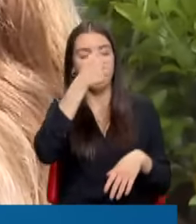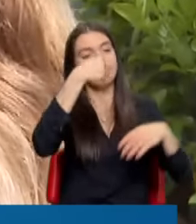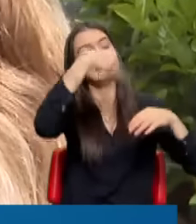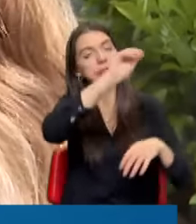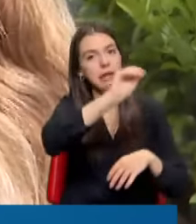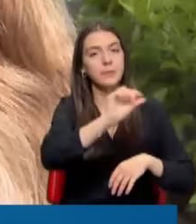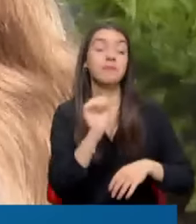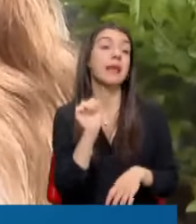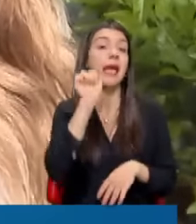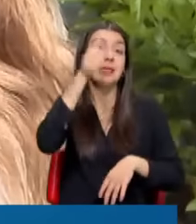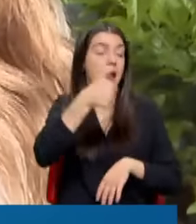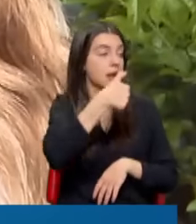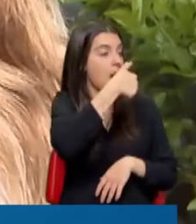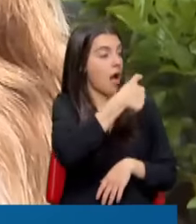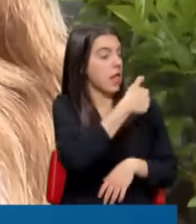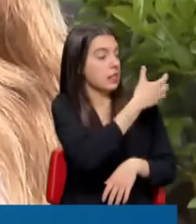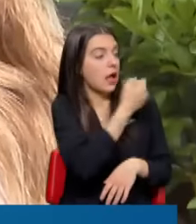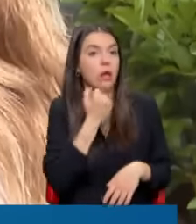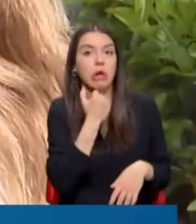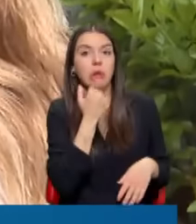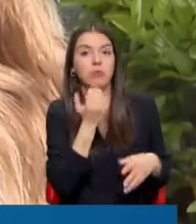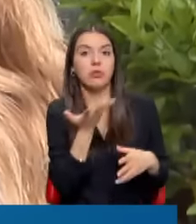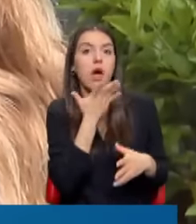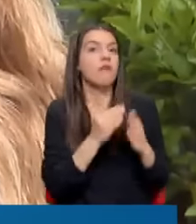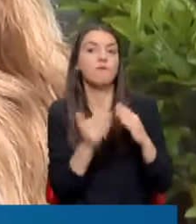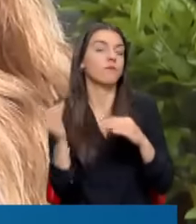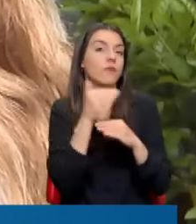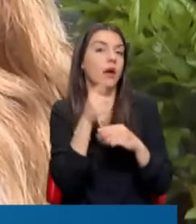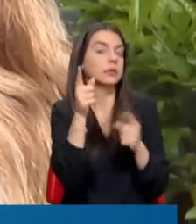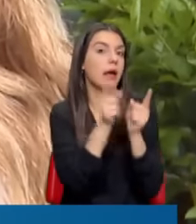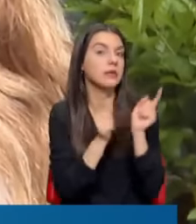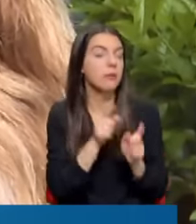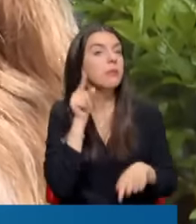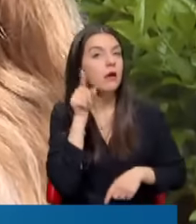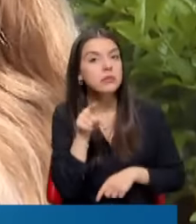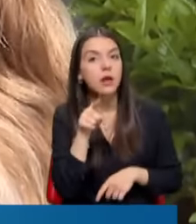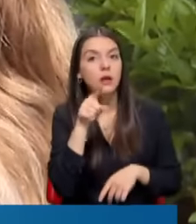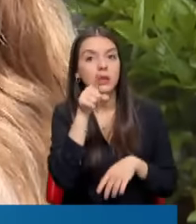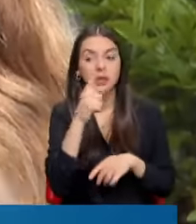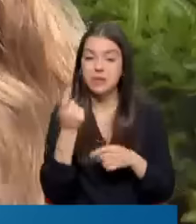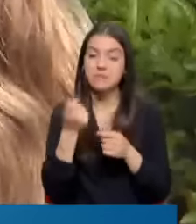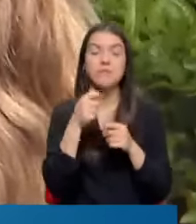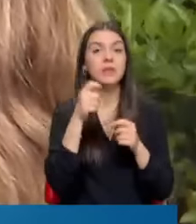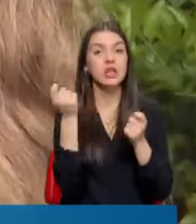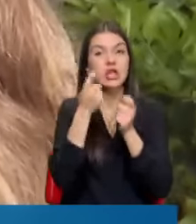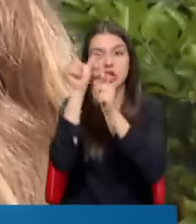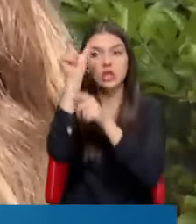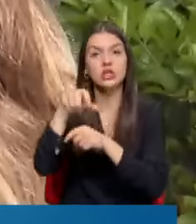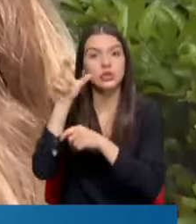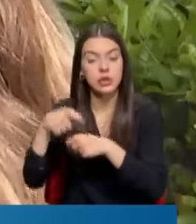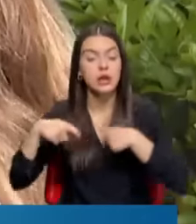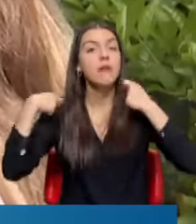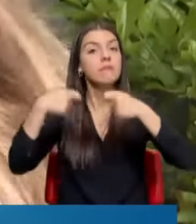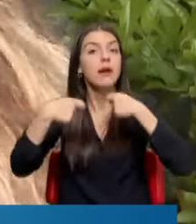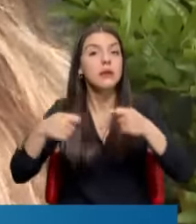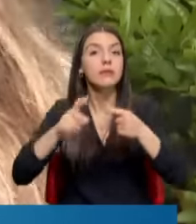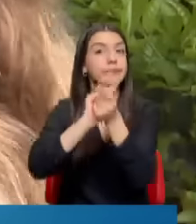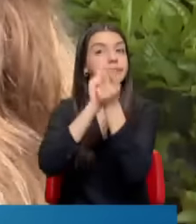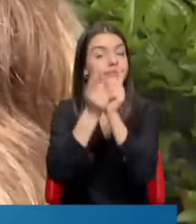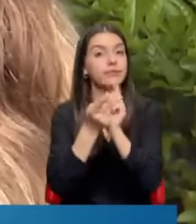sattıklarını, yarın 6'ya dahi alamayacaklarını hesaba kattığımızda, çalışan personelin giderleri, masrafları, bütün